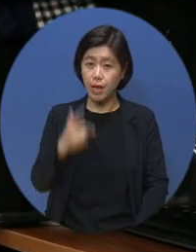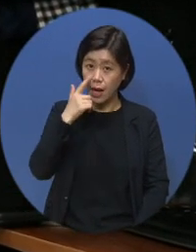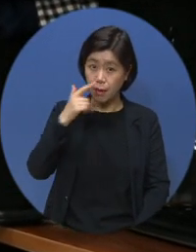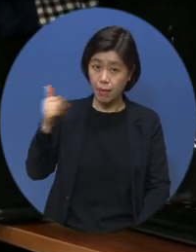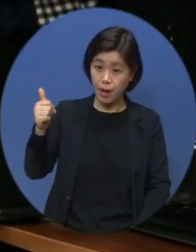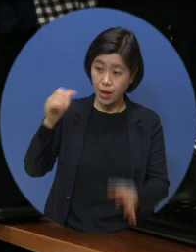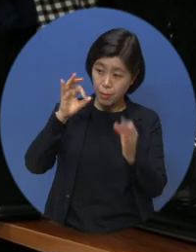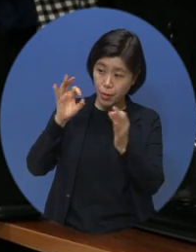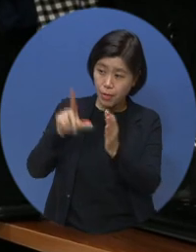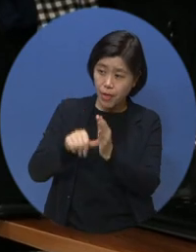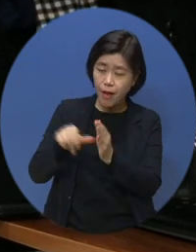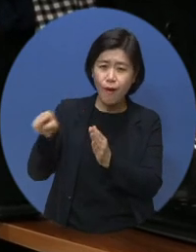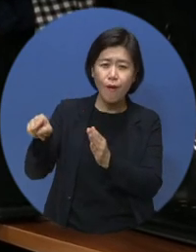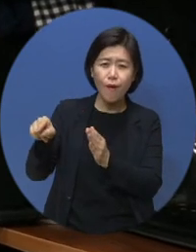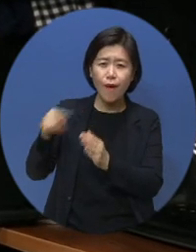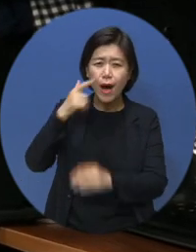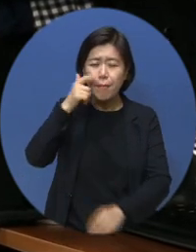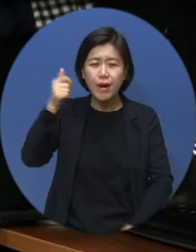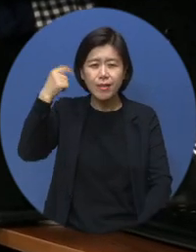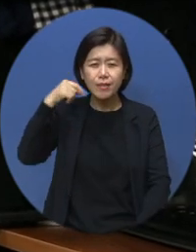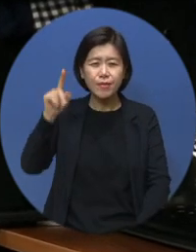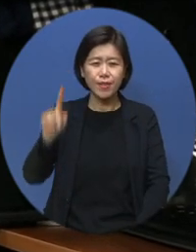어떤 아빠인 것 같아요